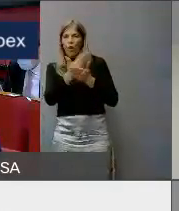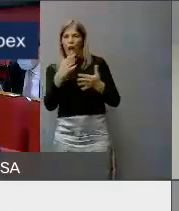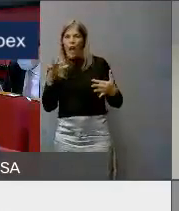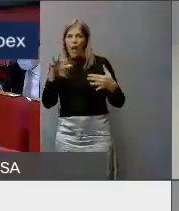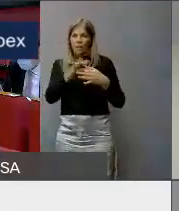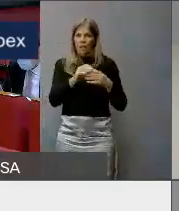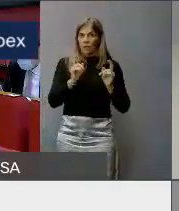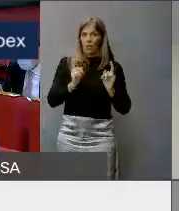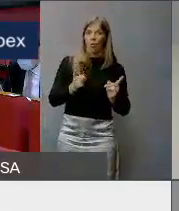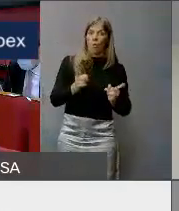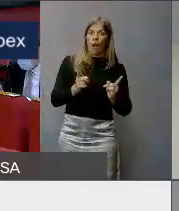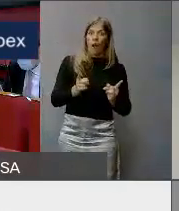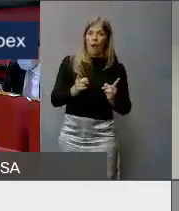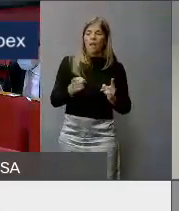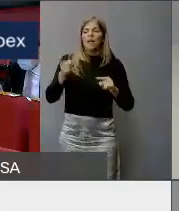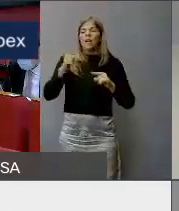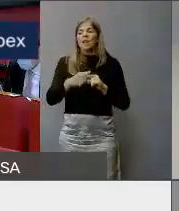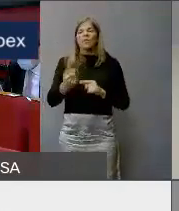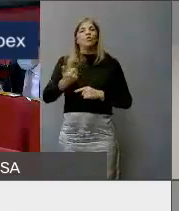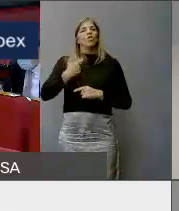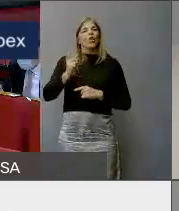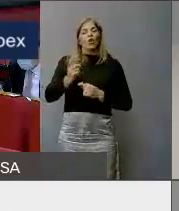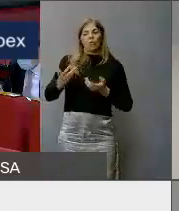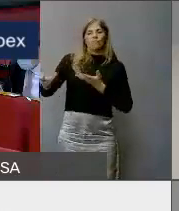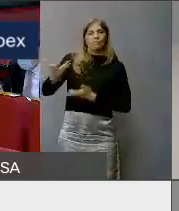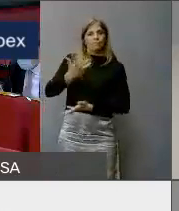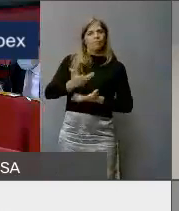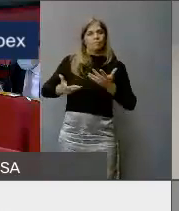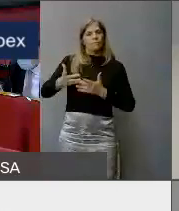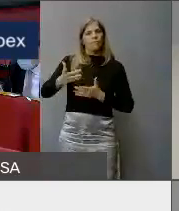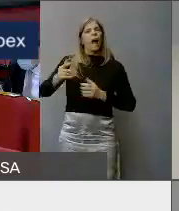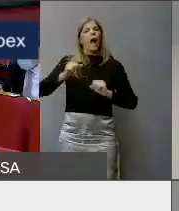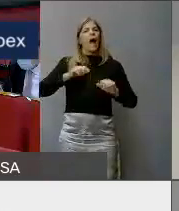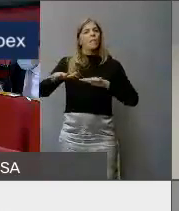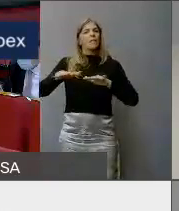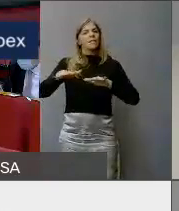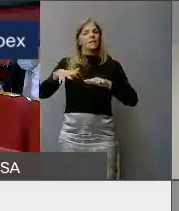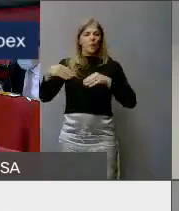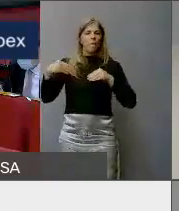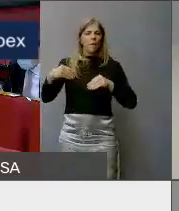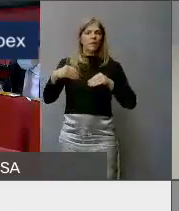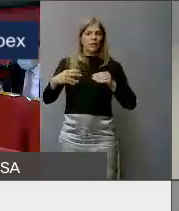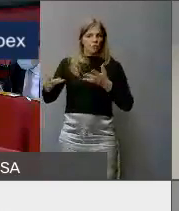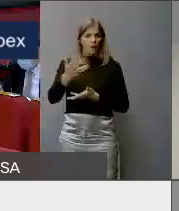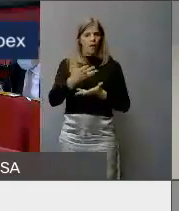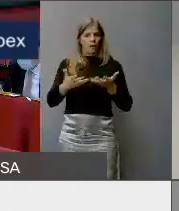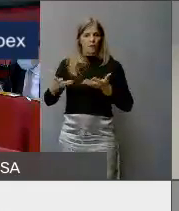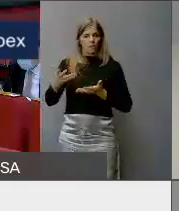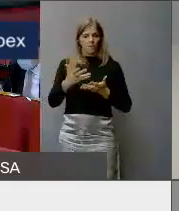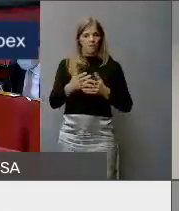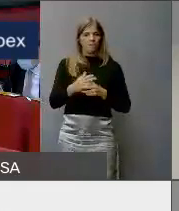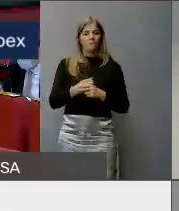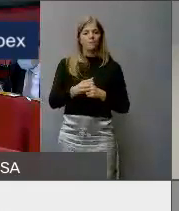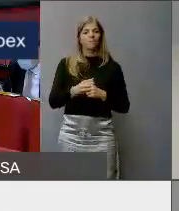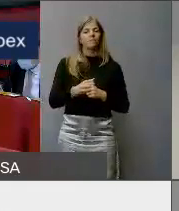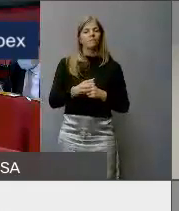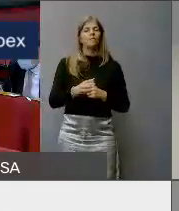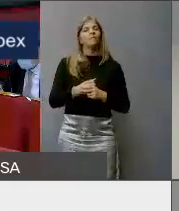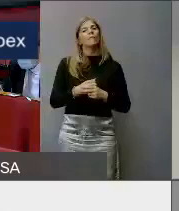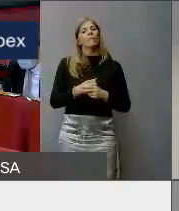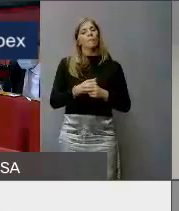l'amministrazione partecipata inserisco due temi e guardate anche qui c'è stata spesso